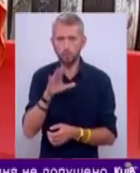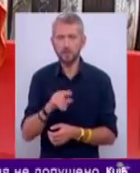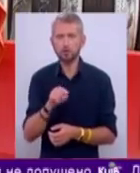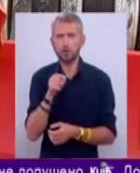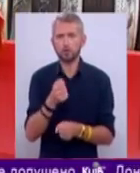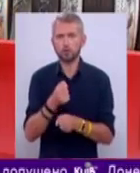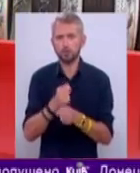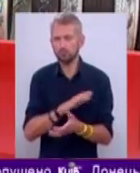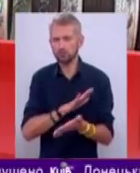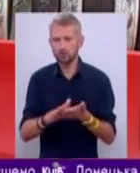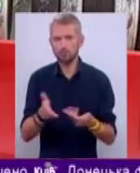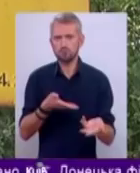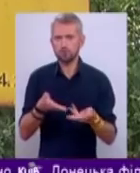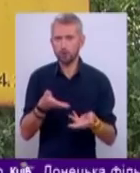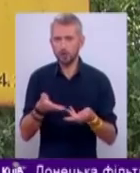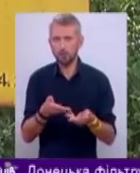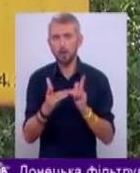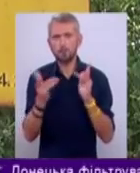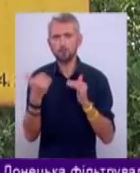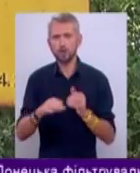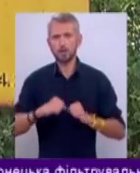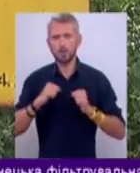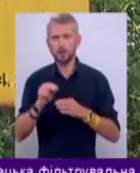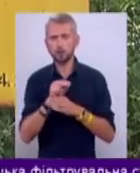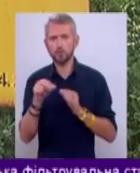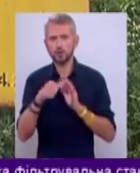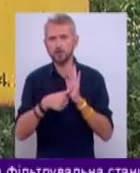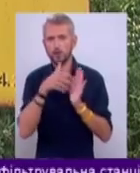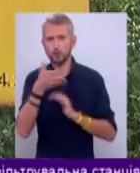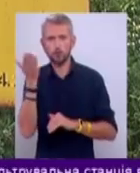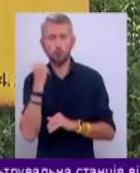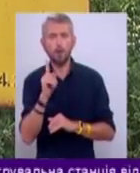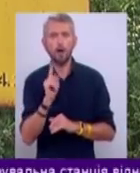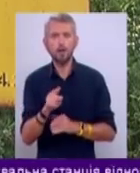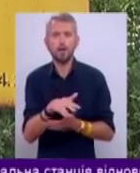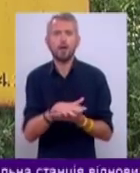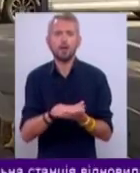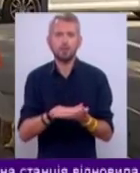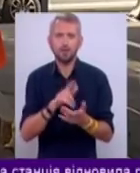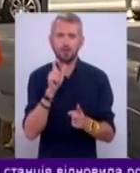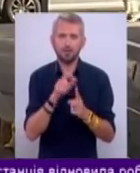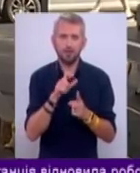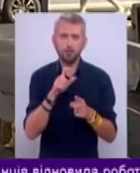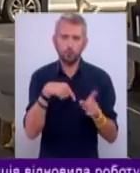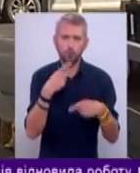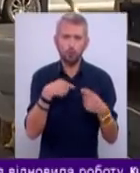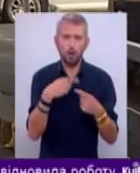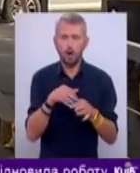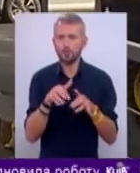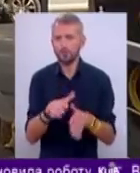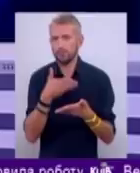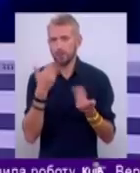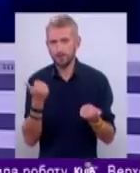його зробили пішохідним. Міст вже намагались ремонтувати 16 років тому, але далі слів справа не дійшла.